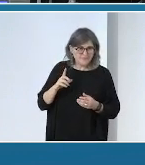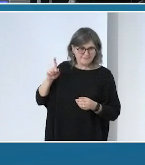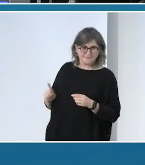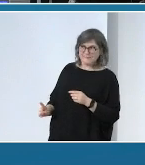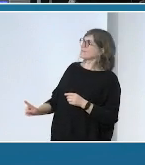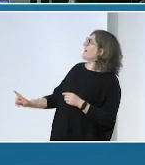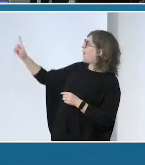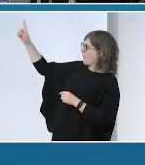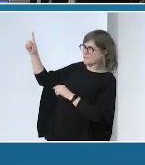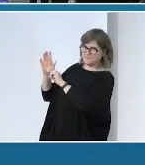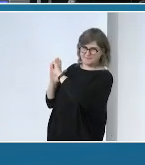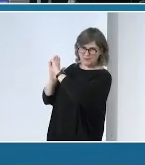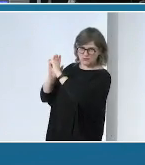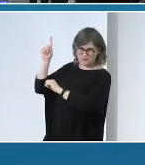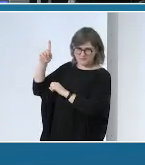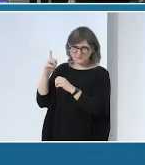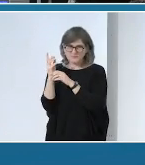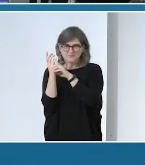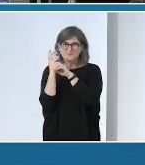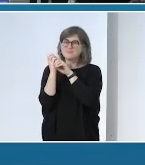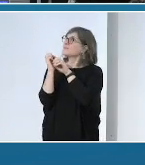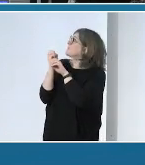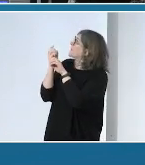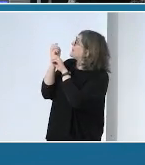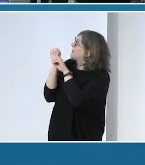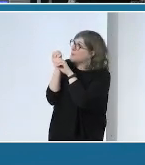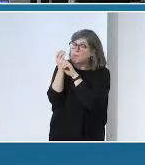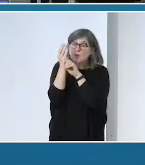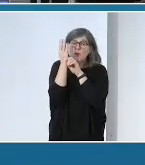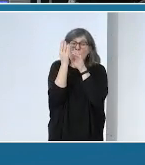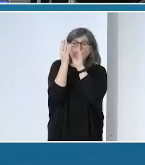voilà, tu vois. Ces cellules, on les voit.